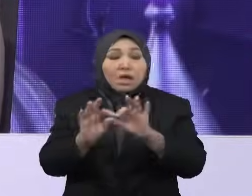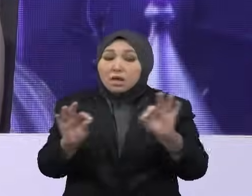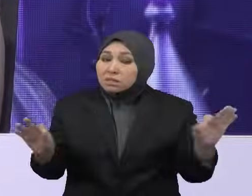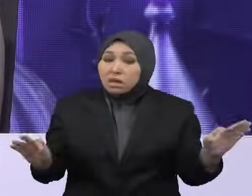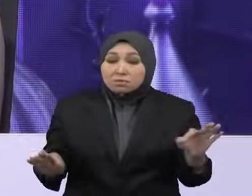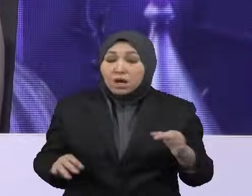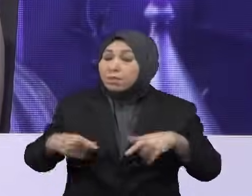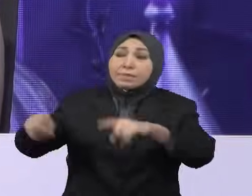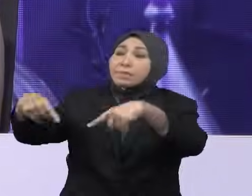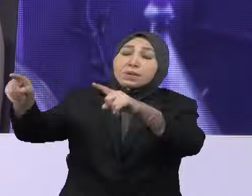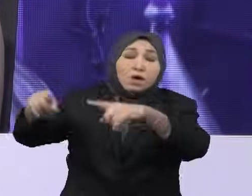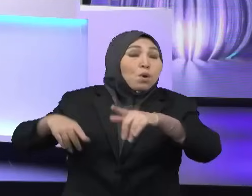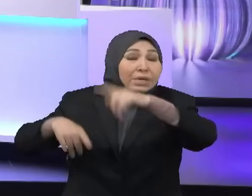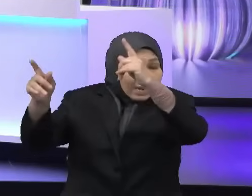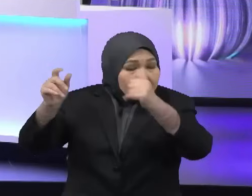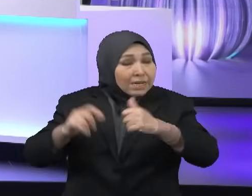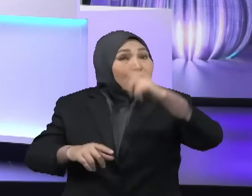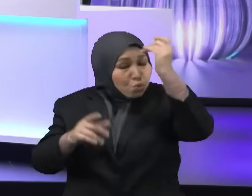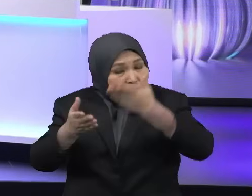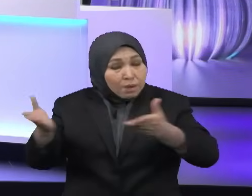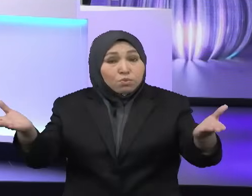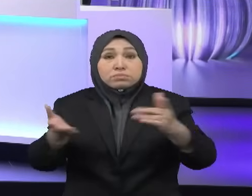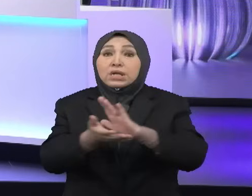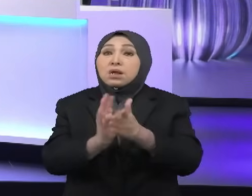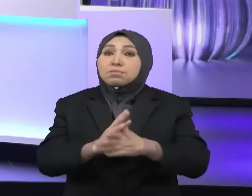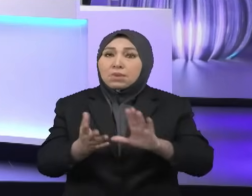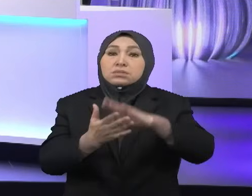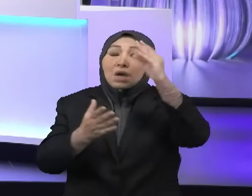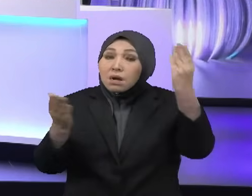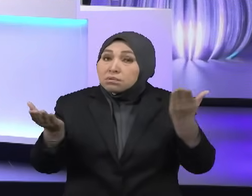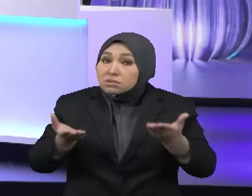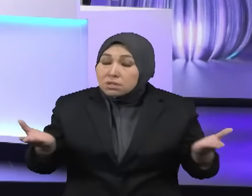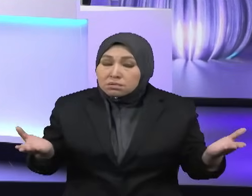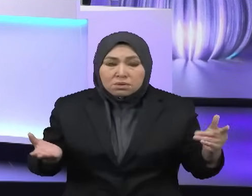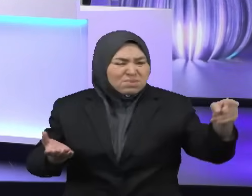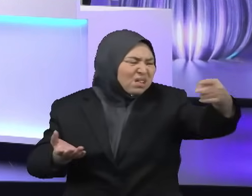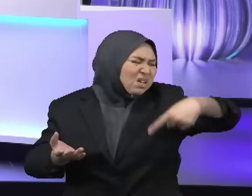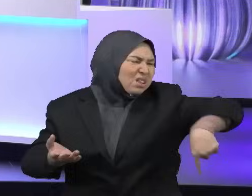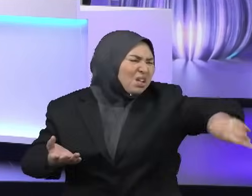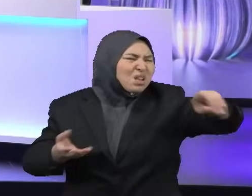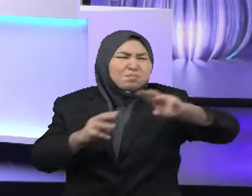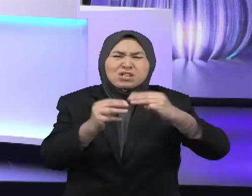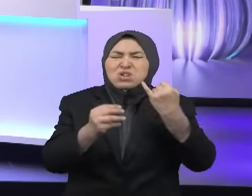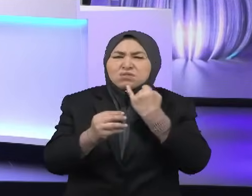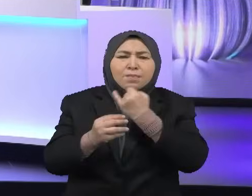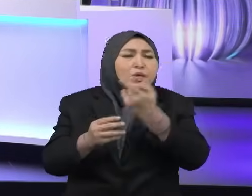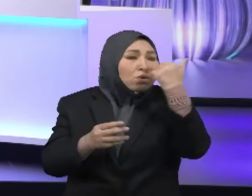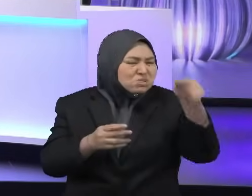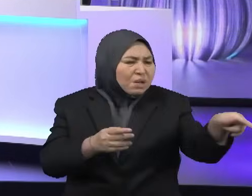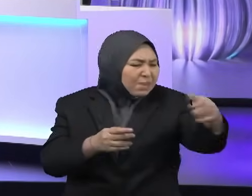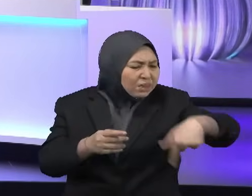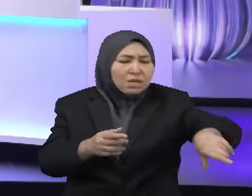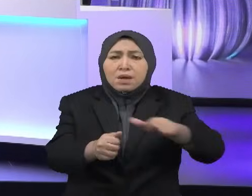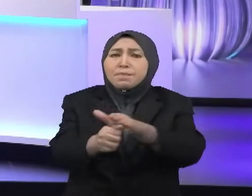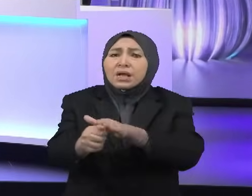anta wa rabbuk. Dan pelajaran besarnya di sini ialah apa? Mereka jadi begini, degil kerana mereka dimanjakan.